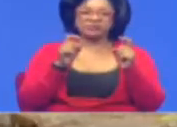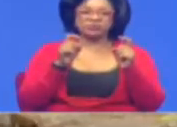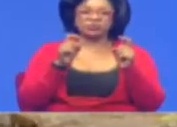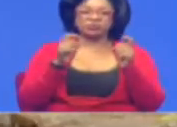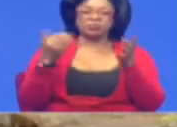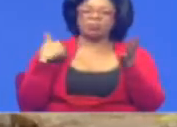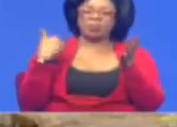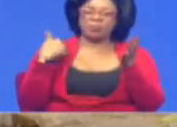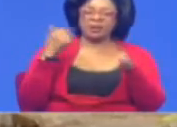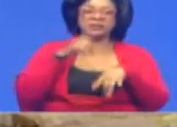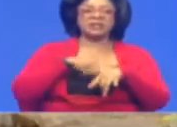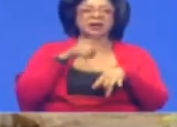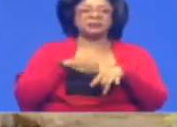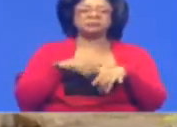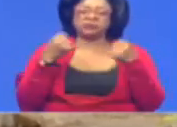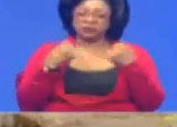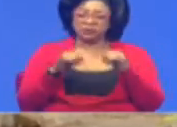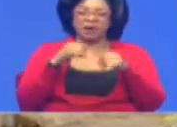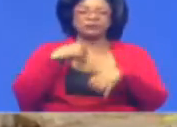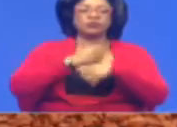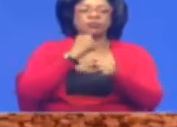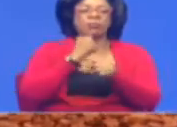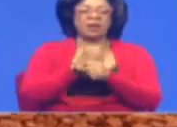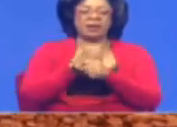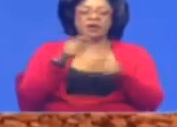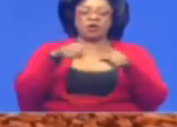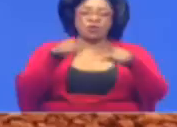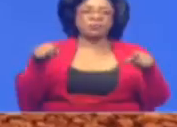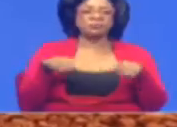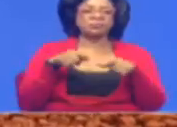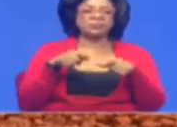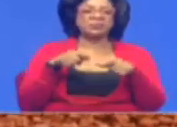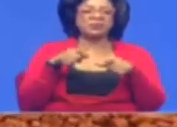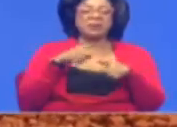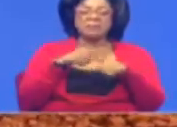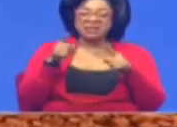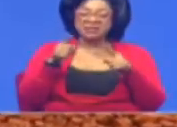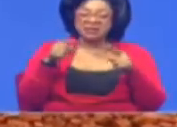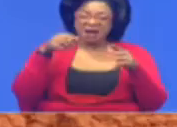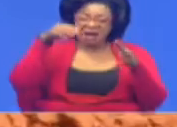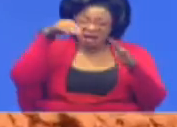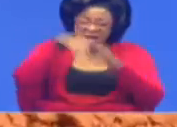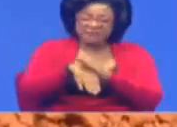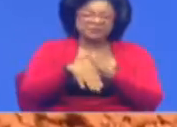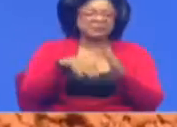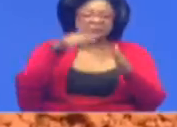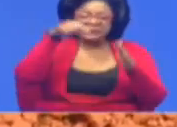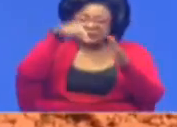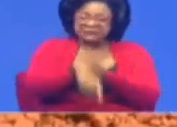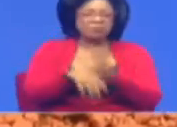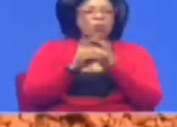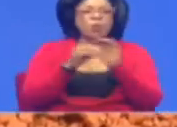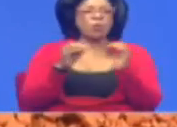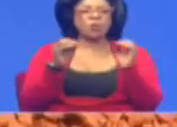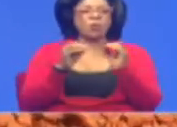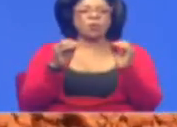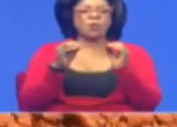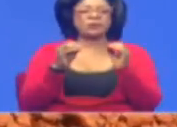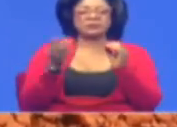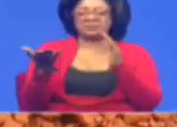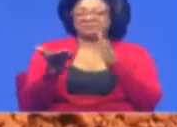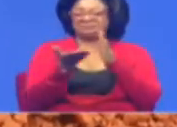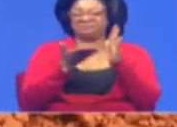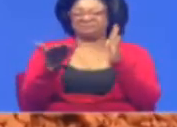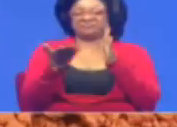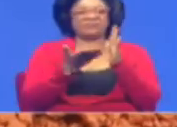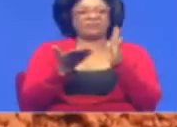they scramble to create room. Shimo yenye ilikuwa fupi, like ungesimama hivi unge. Wenye walikuwa wanachimba actually ilikuwa nafika mahali hapa. So that